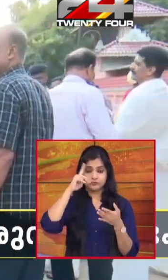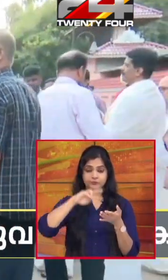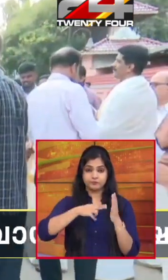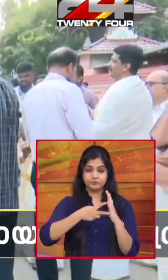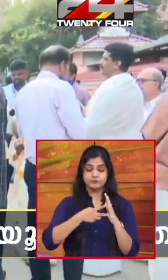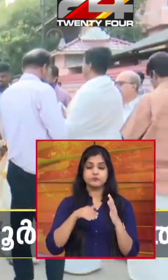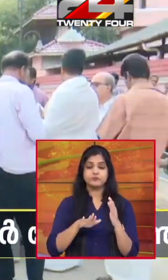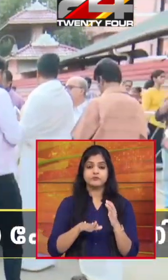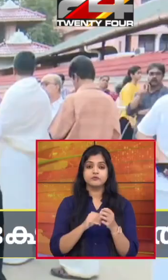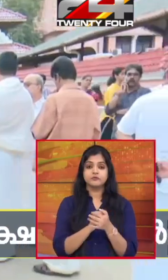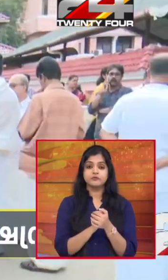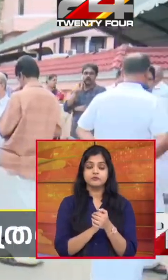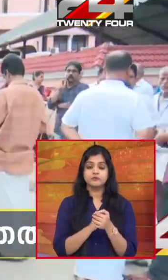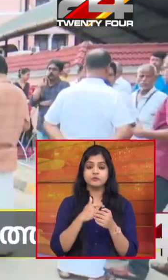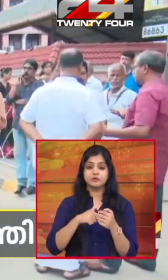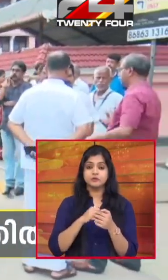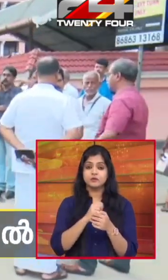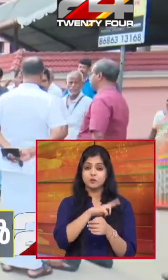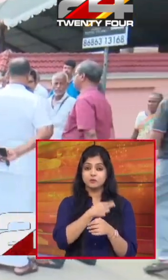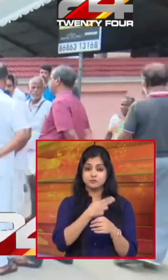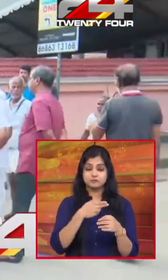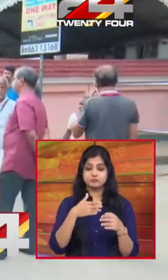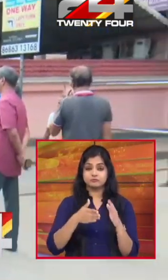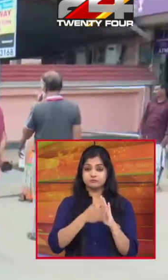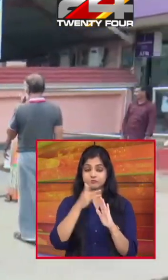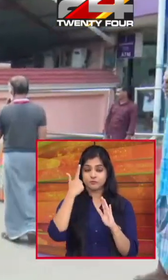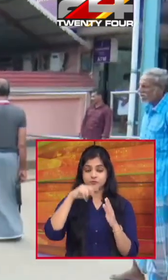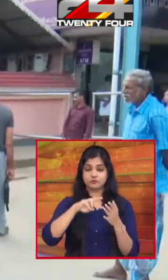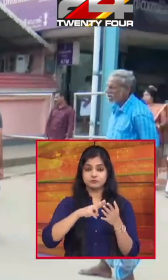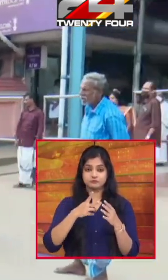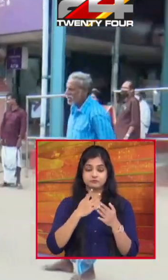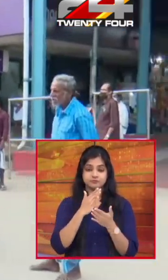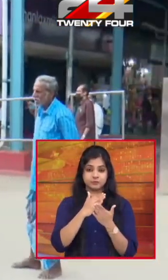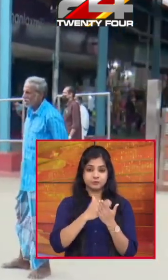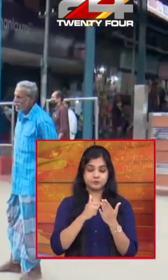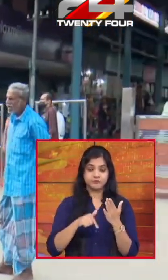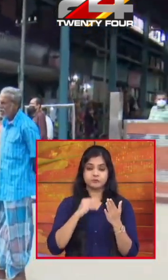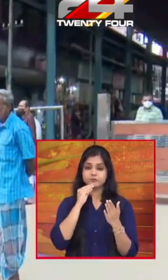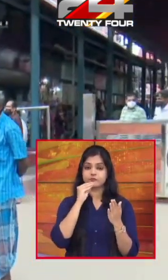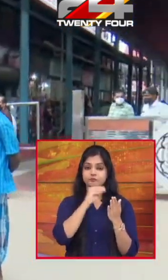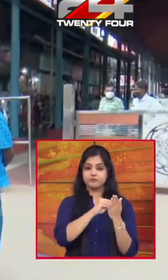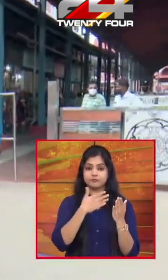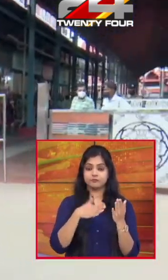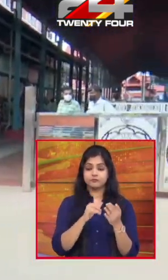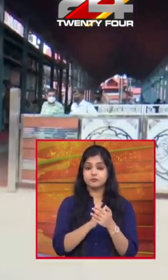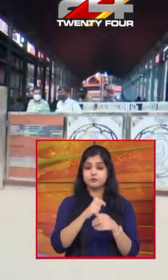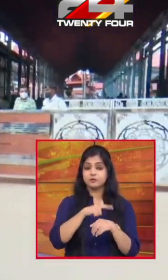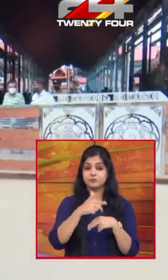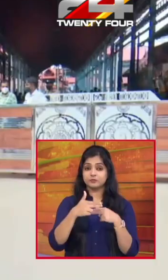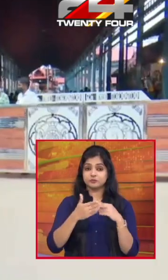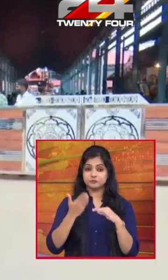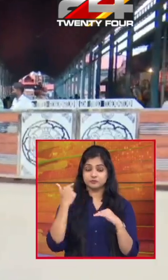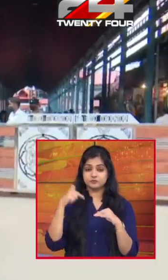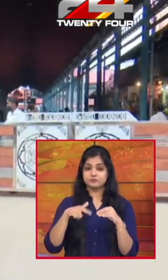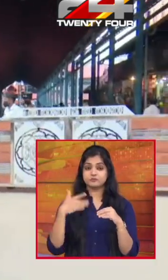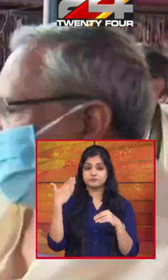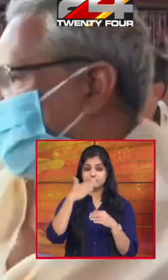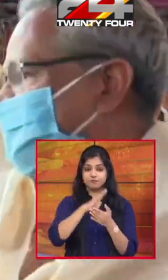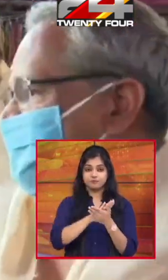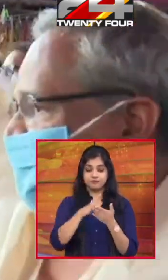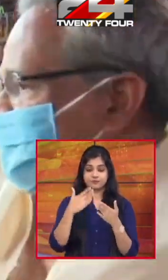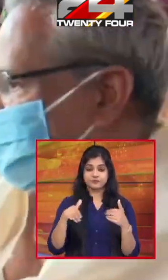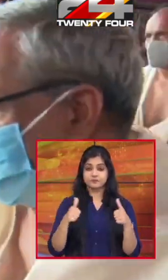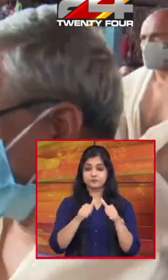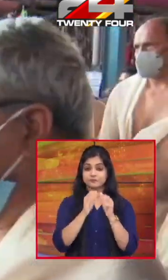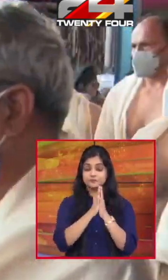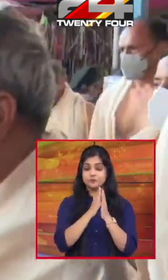കാര്യങ്ങൾ മാറുകയാണ്. അതുകൊണ്ട് തന്നെയാണ് അതുമായി ബന്ധപ്പെട്ടുള്ള പ്രപ്പോസലാണ് ദേവസ്വം മുന്നോട്ട് വച്ചിരിക്കുന്നത്. അല്പസമയം മുമ്പ് ദർശനത്തിന് ശേഷം,